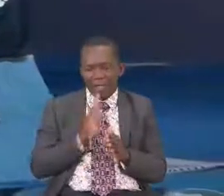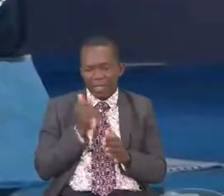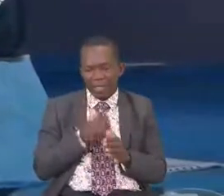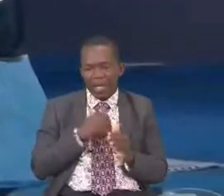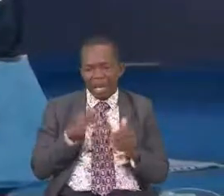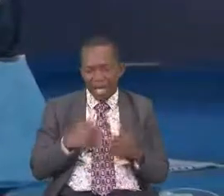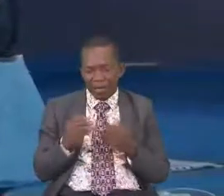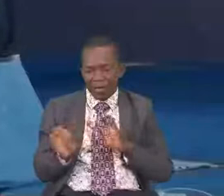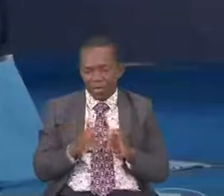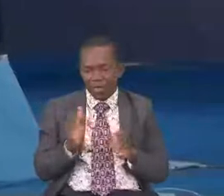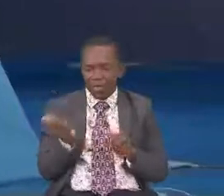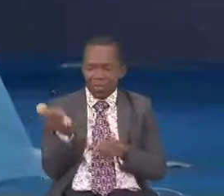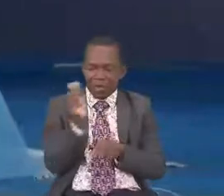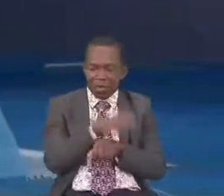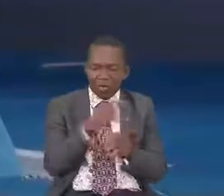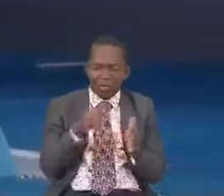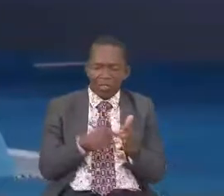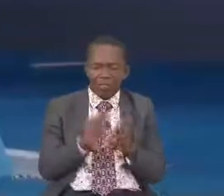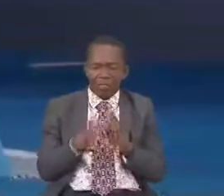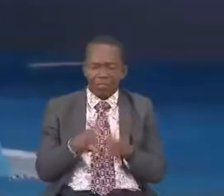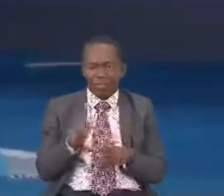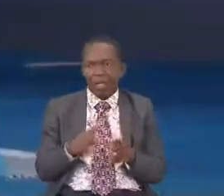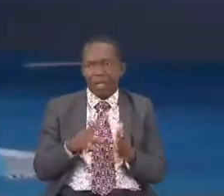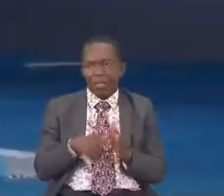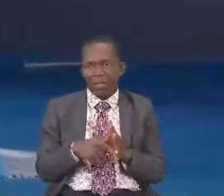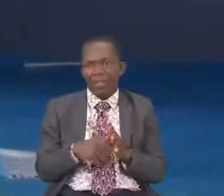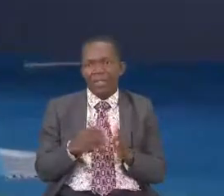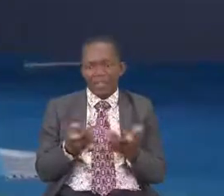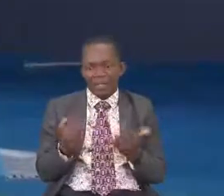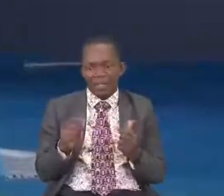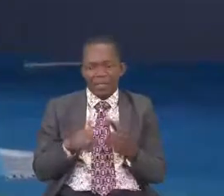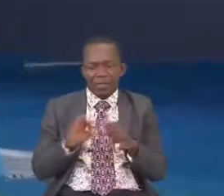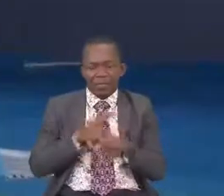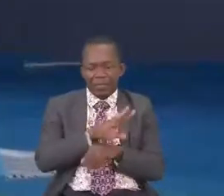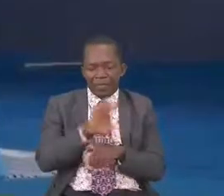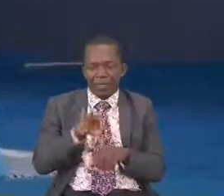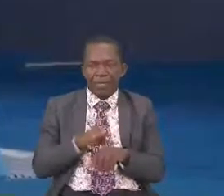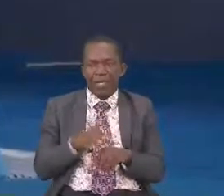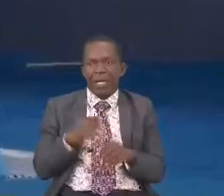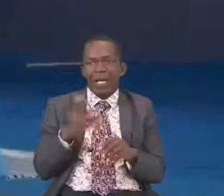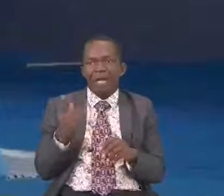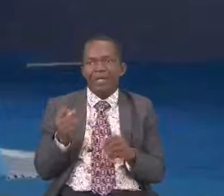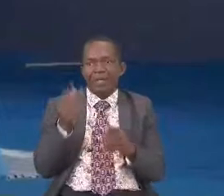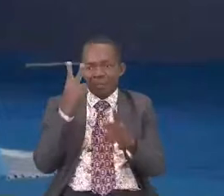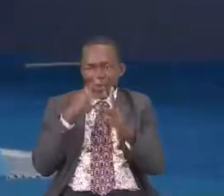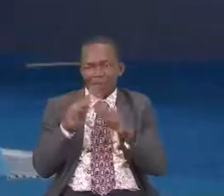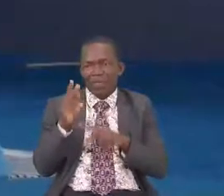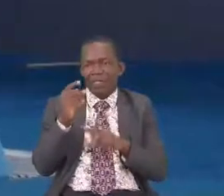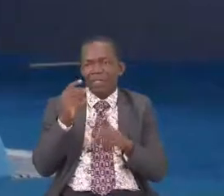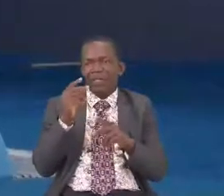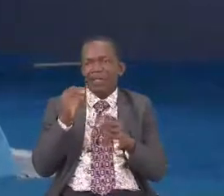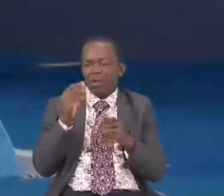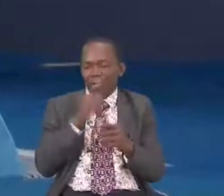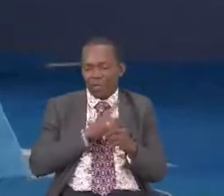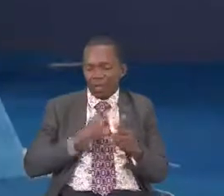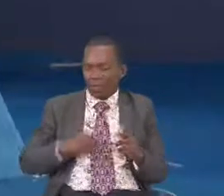peuple-là. Maintenant, il est venu sur le terrain. Le prophète a dit, crois en ces prophètes et crois à l'Éternel